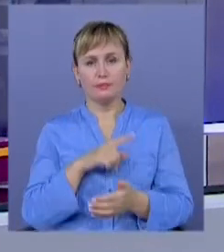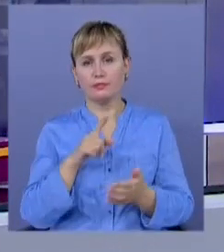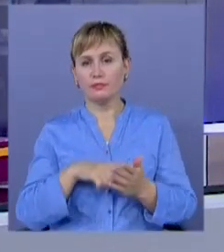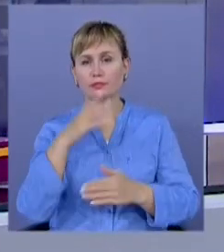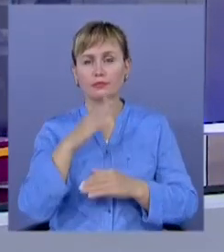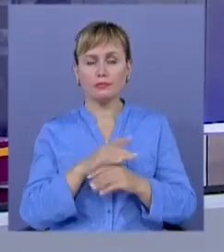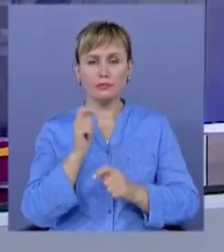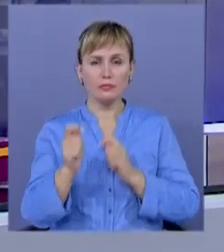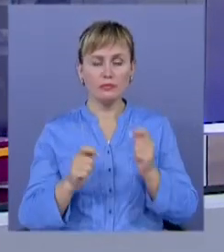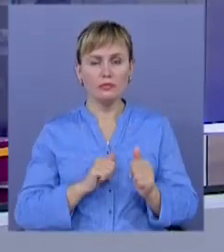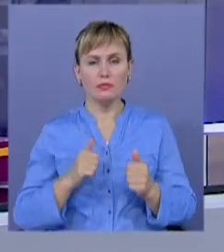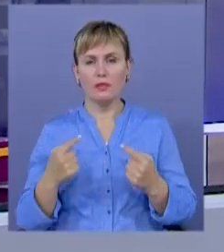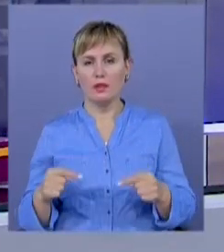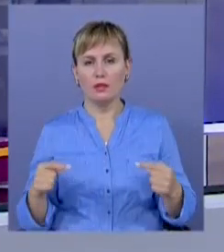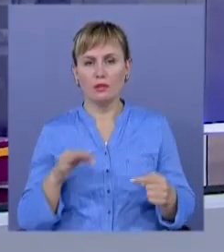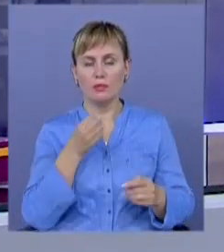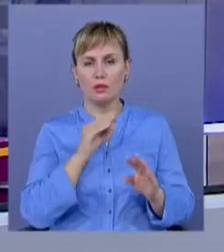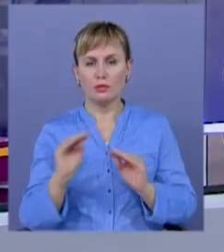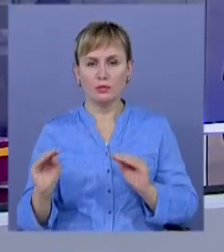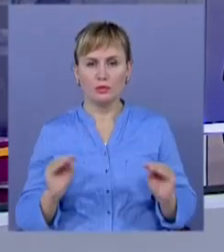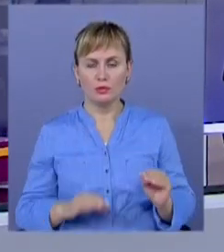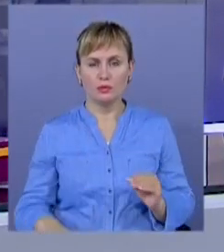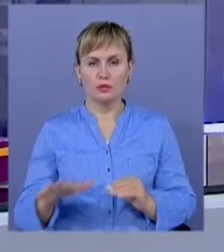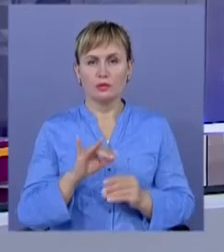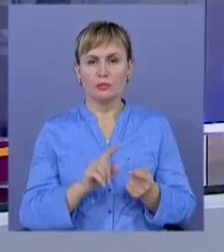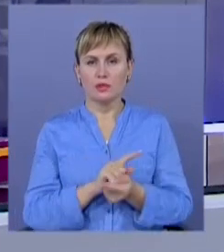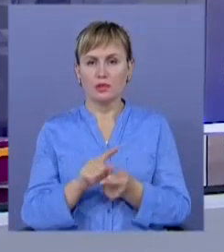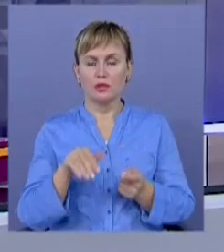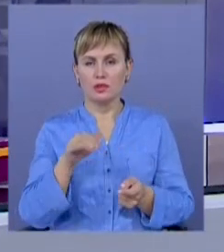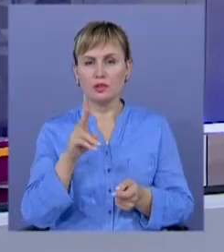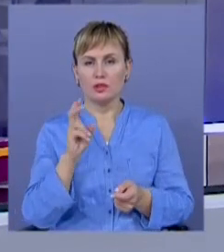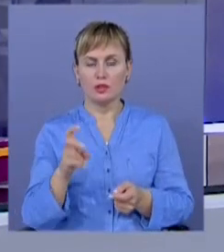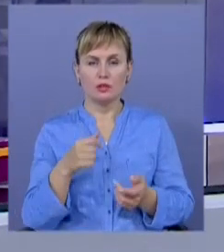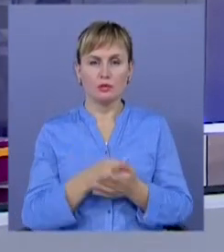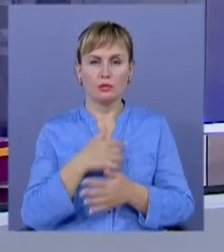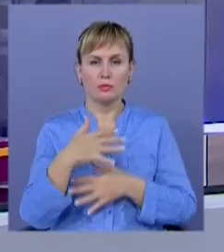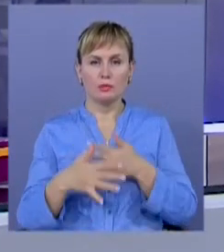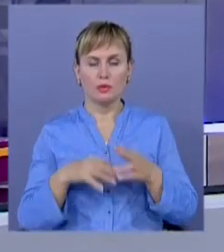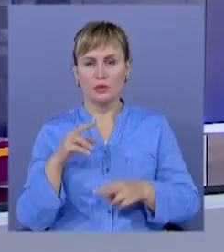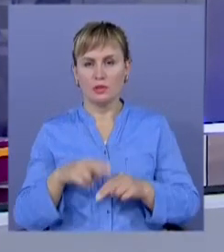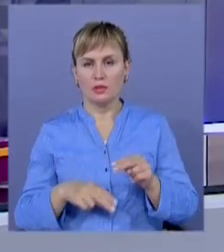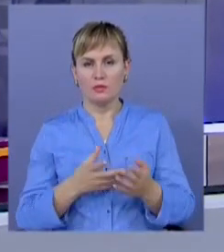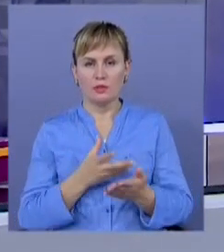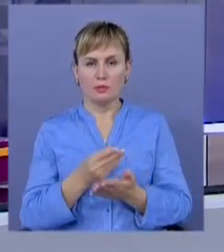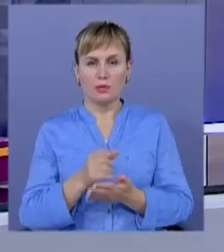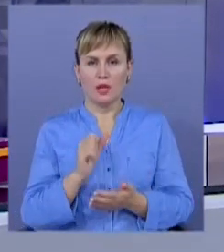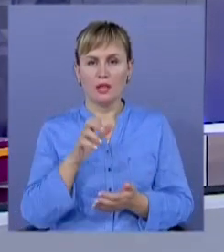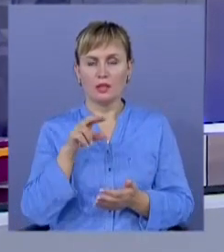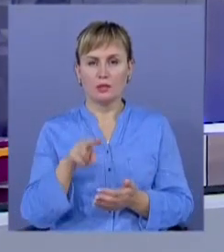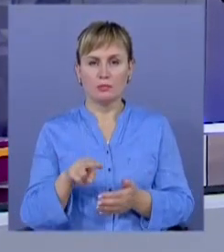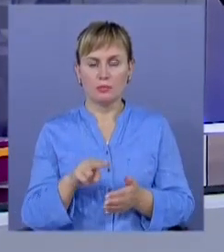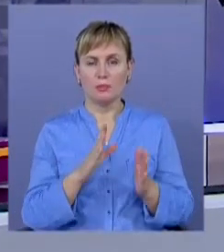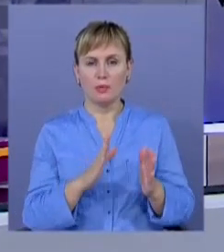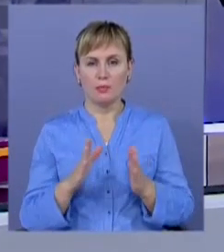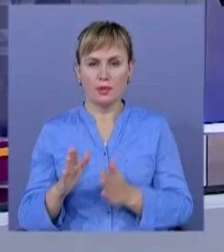акиму задавали самые разные. От благоустройства дворов и модернизации ЖКХ до беспорядочной застройки и выплат АСП. Обо всем